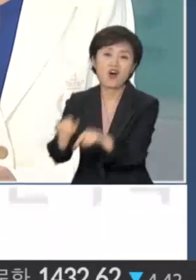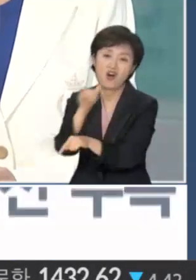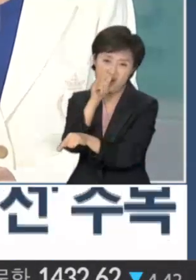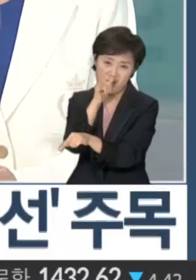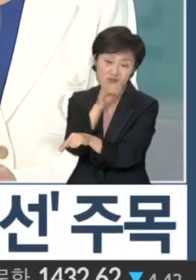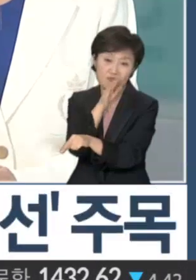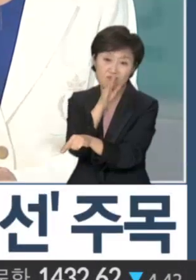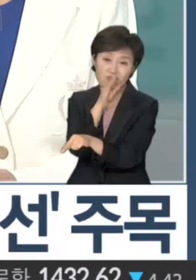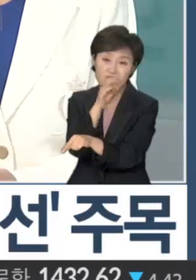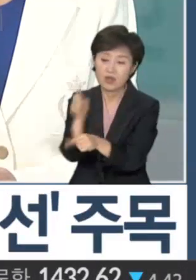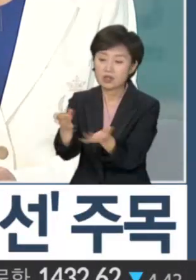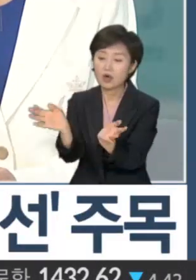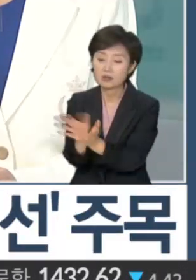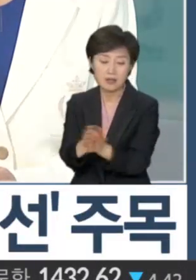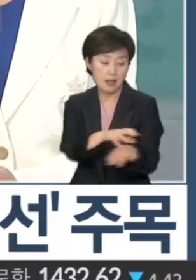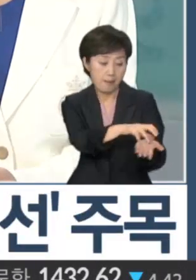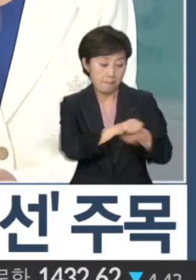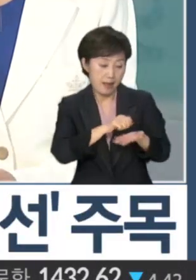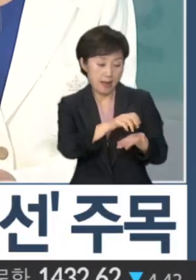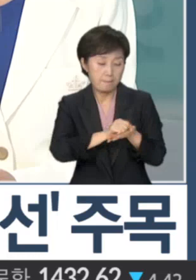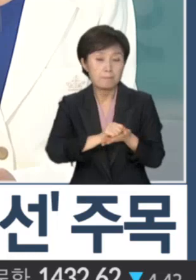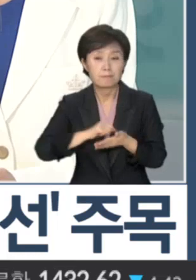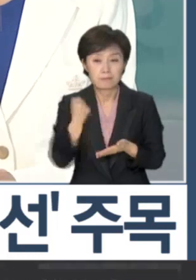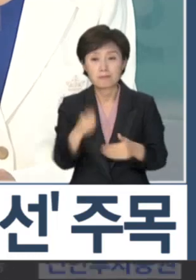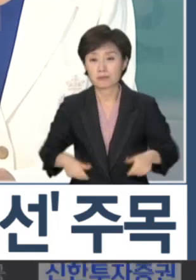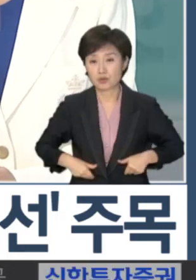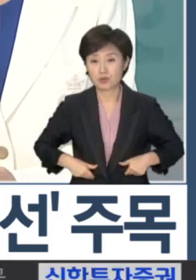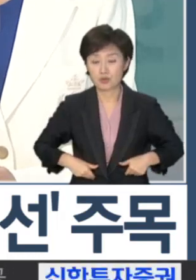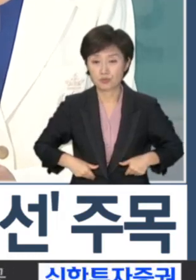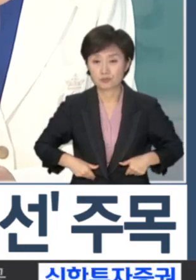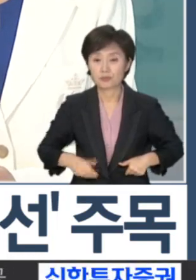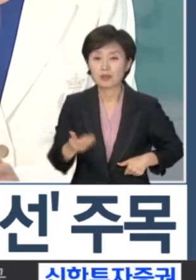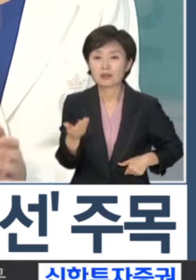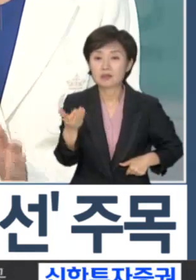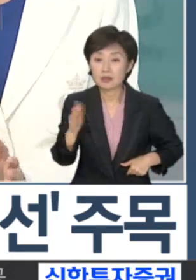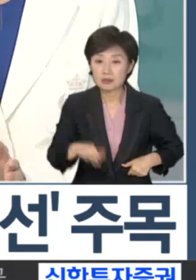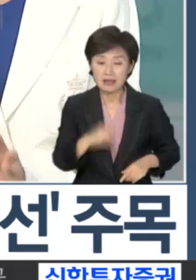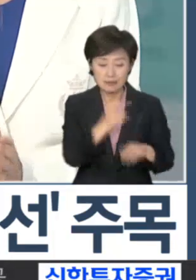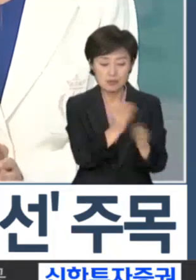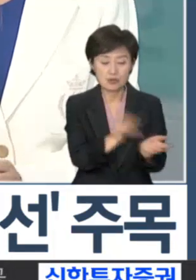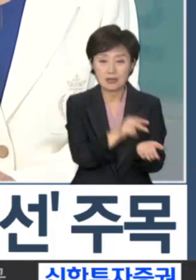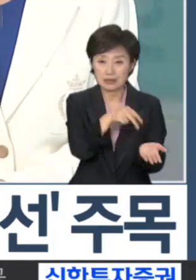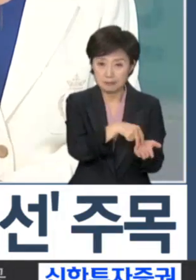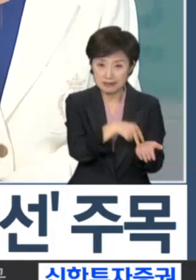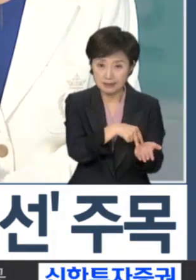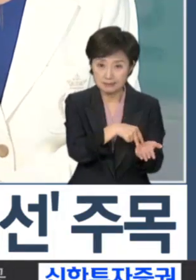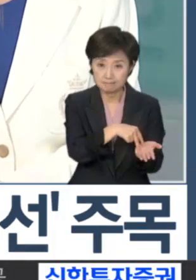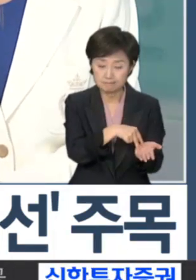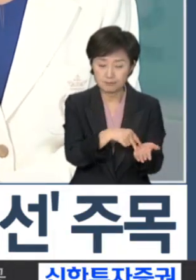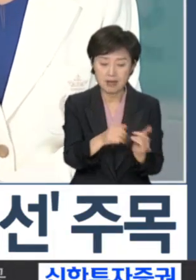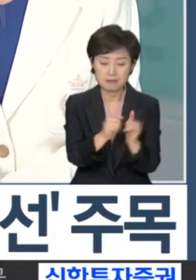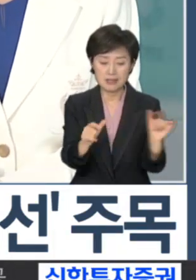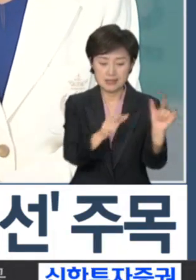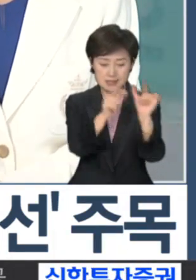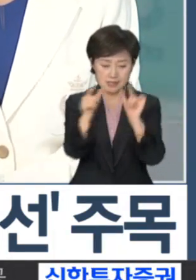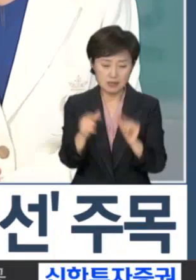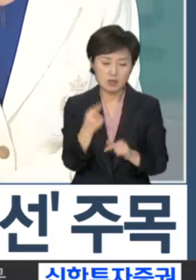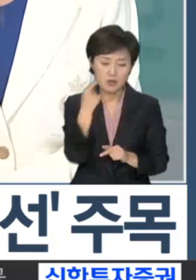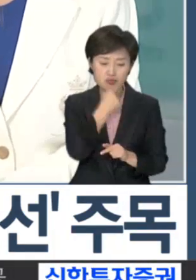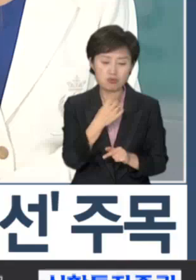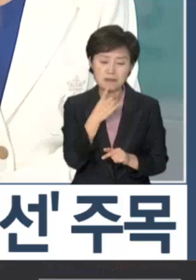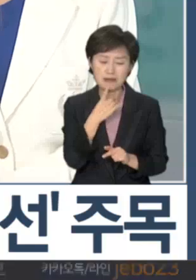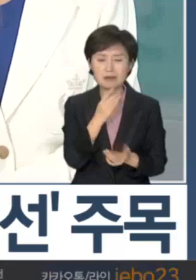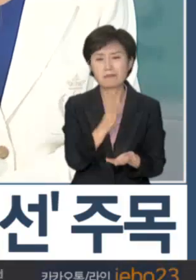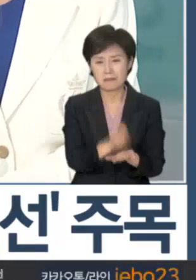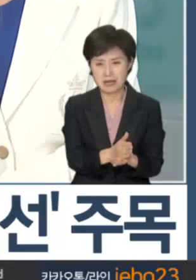여당에서 또 정부에서 해야 될 몫이 있다고 생각을 합니다. 그럼에도 불구하고 민주당은 끊임없이 민생을 입으로만 외칠